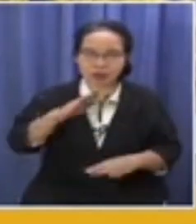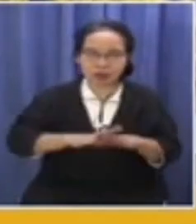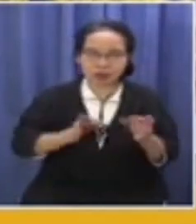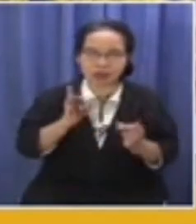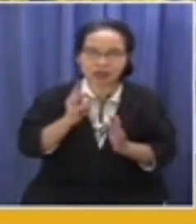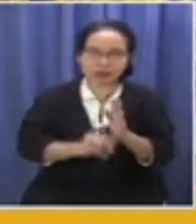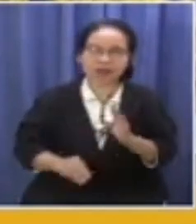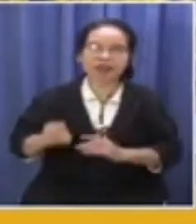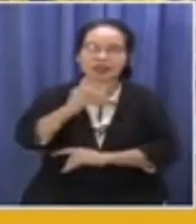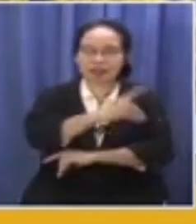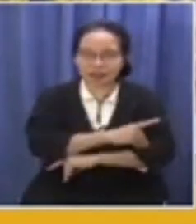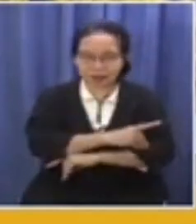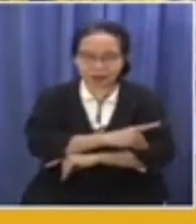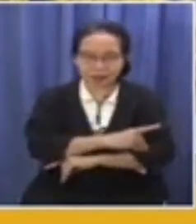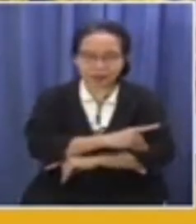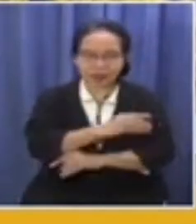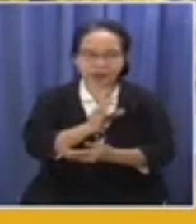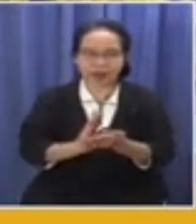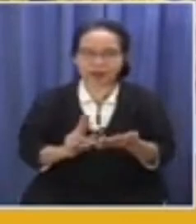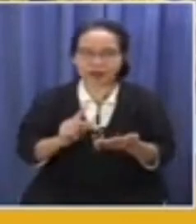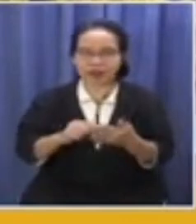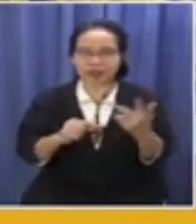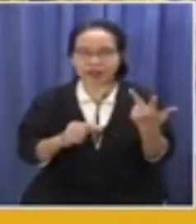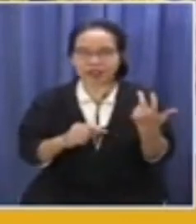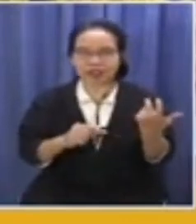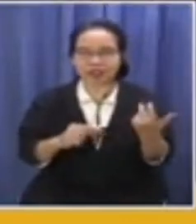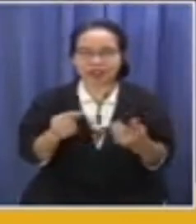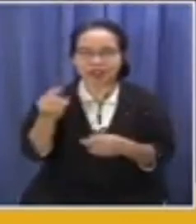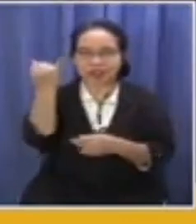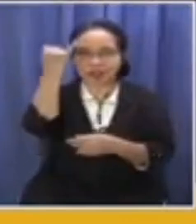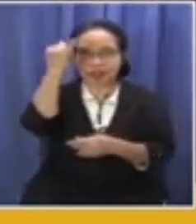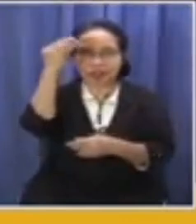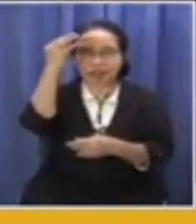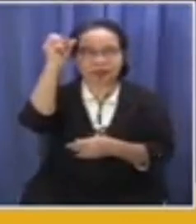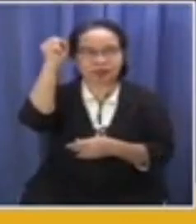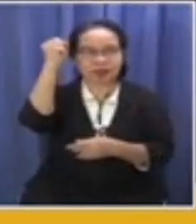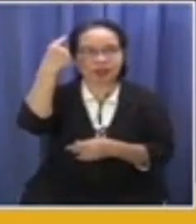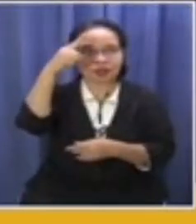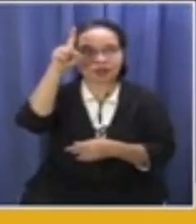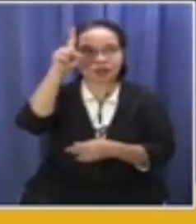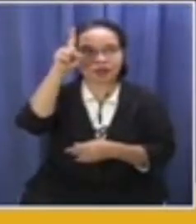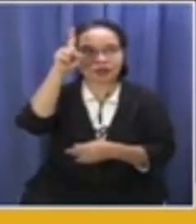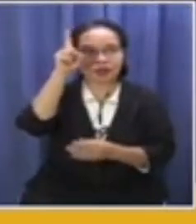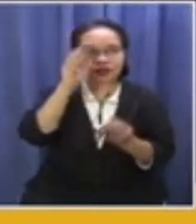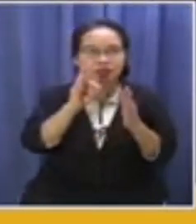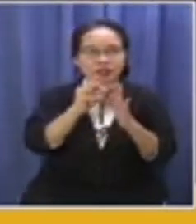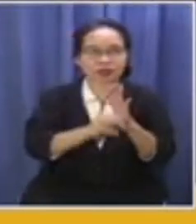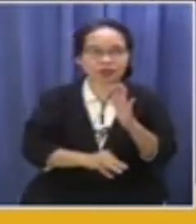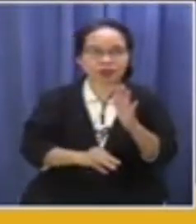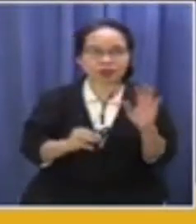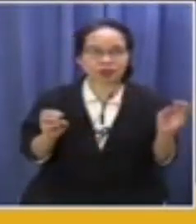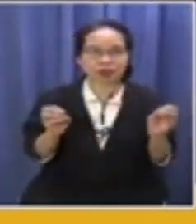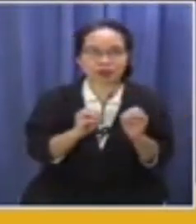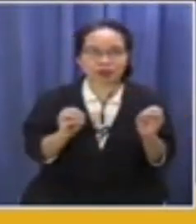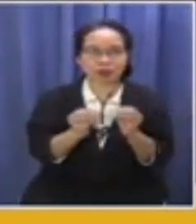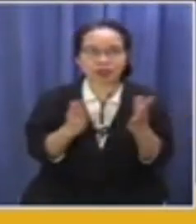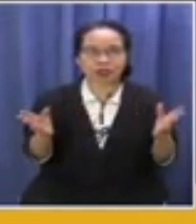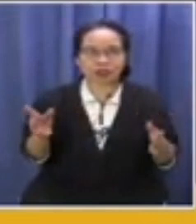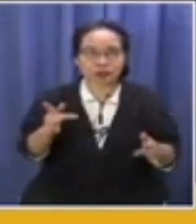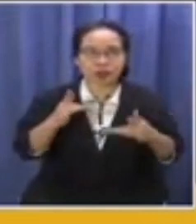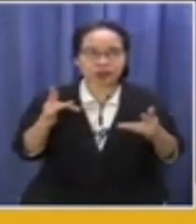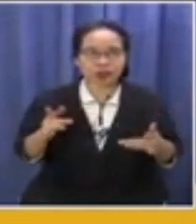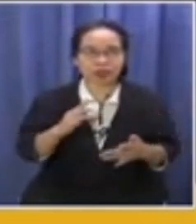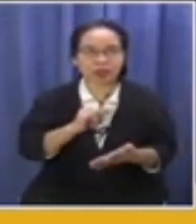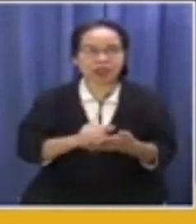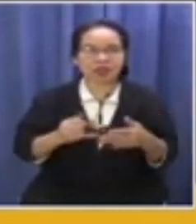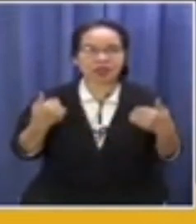judgment Day 2 ng Santiago sapagkat ang paghuhukom ay walang awa doon